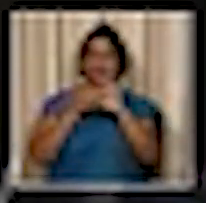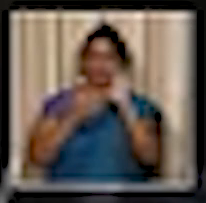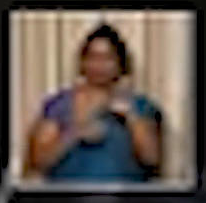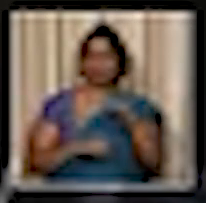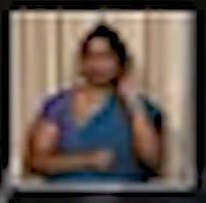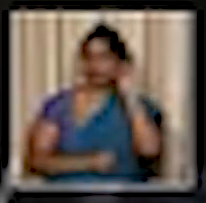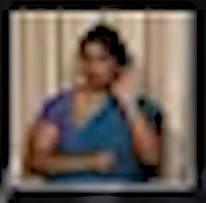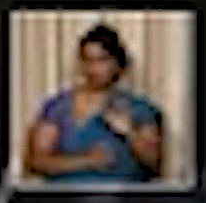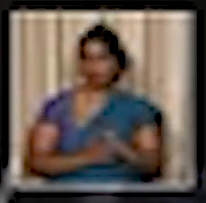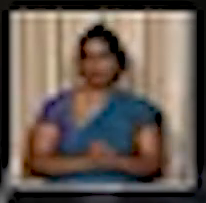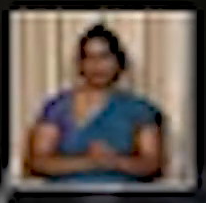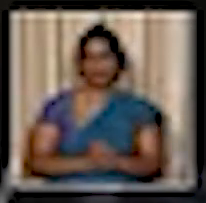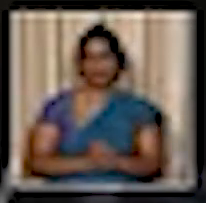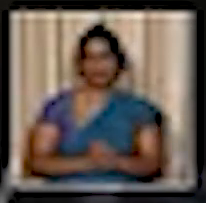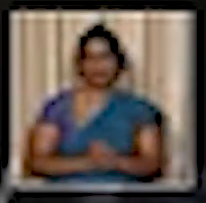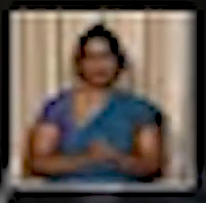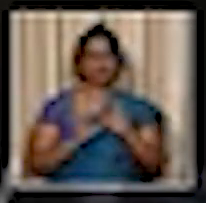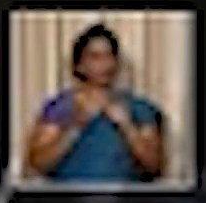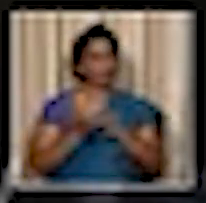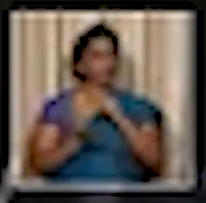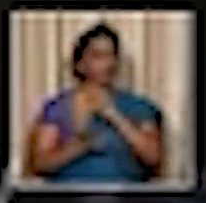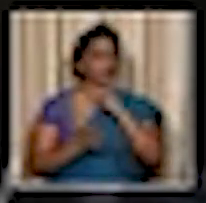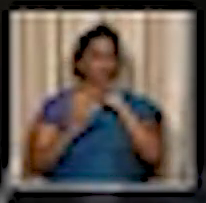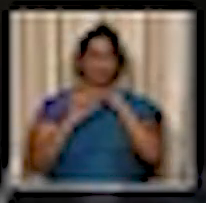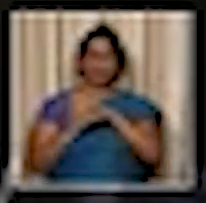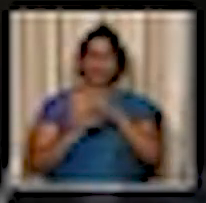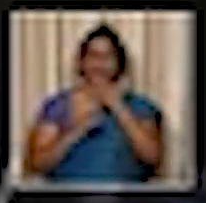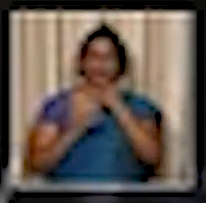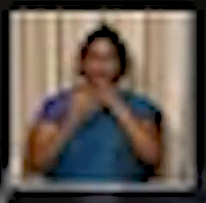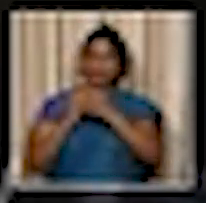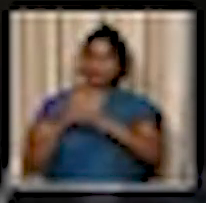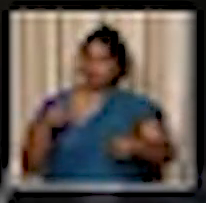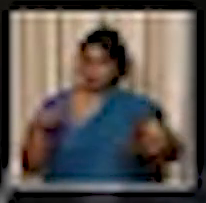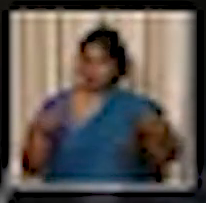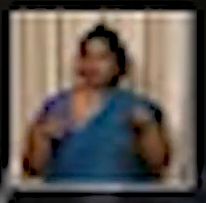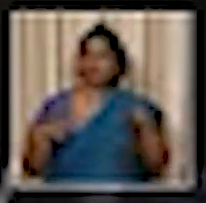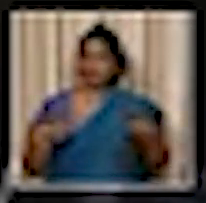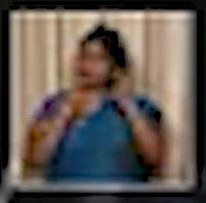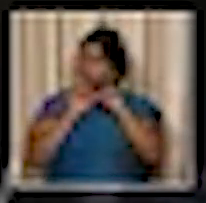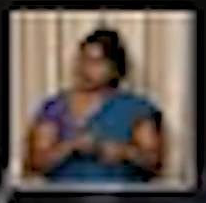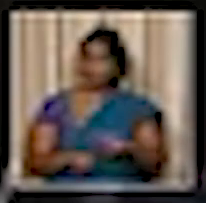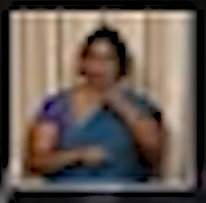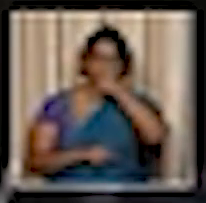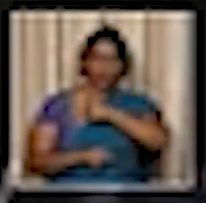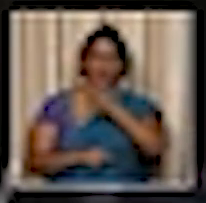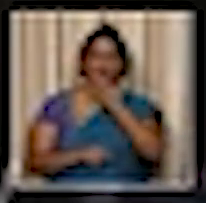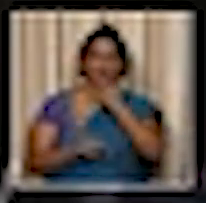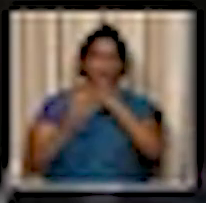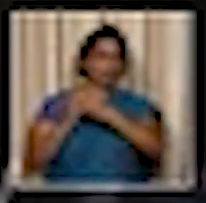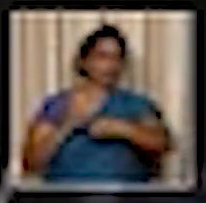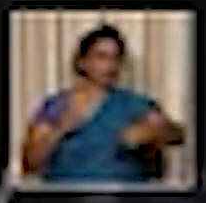බවත් වාර්තා කොට ඇත. තවද අධිකරණ පද්ධතියේ ජල නල පද්ධතියෙන්ද එම ආකාරයෙන්ම නීති විරෝධී ලෙස ජල